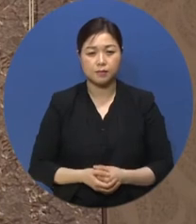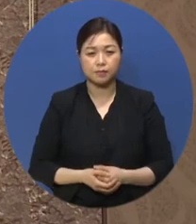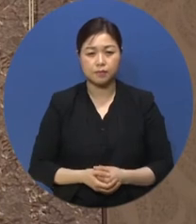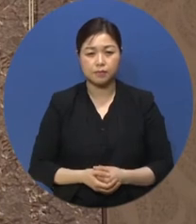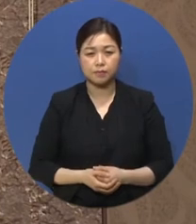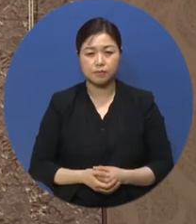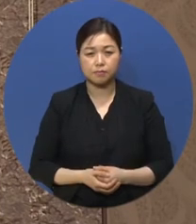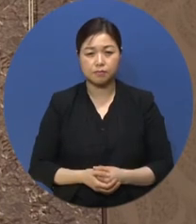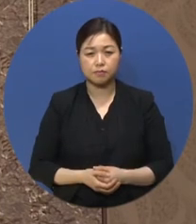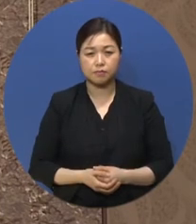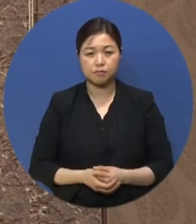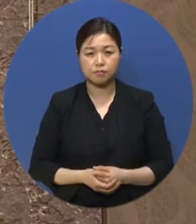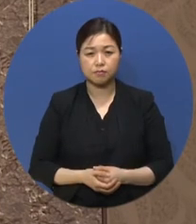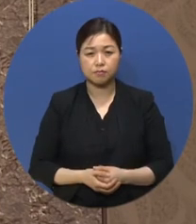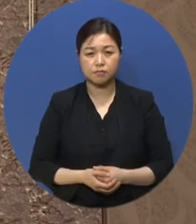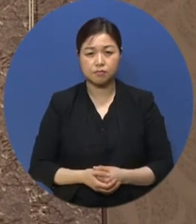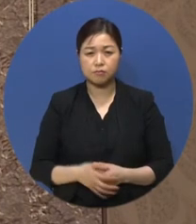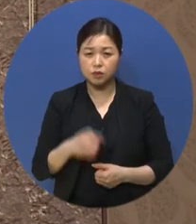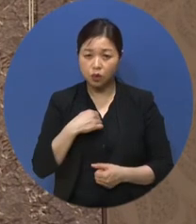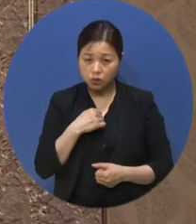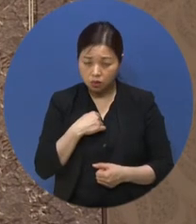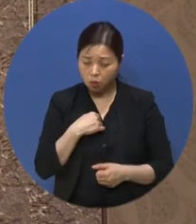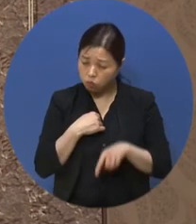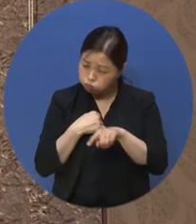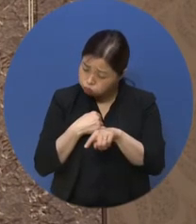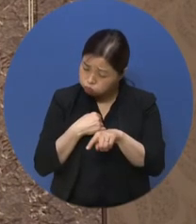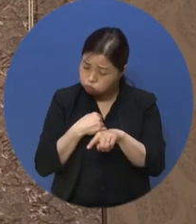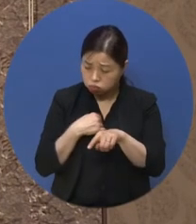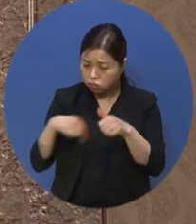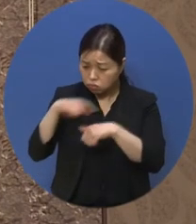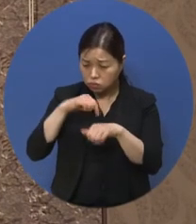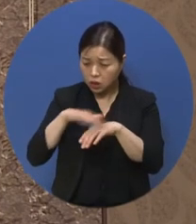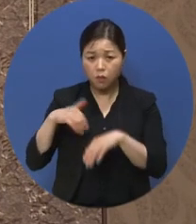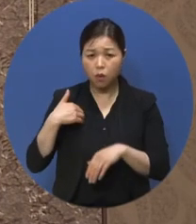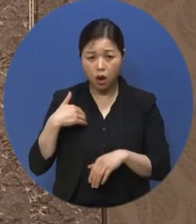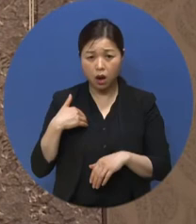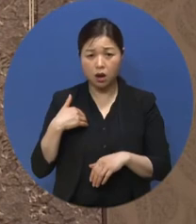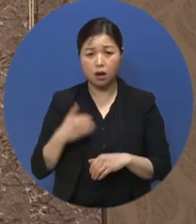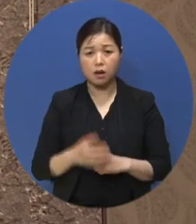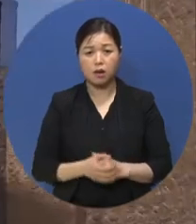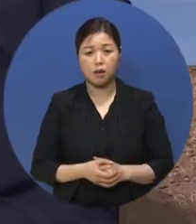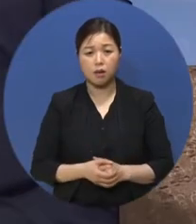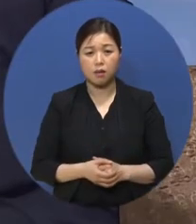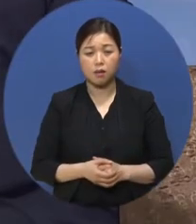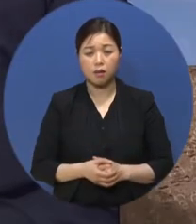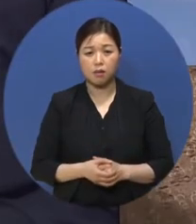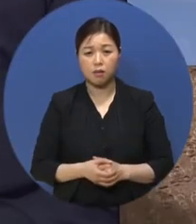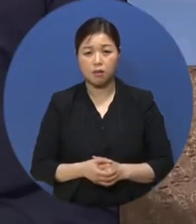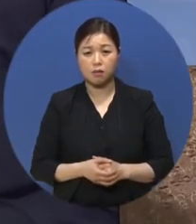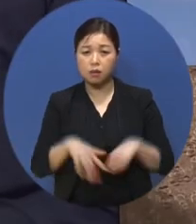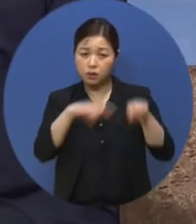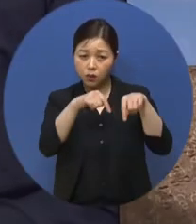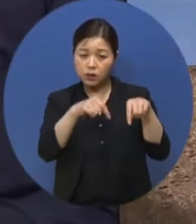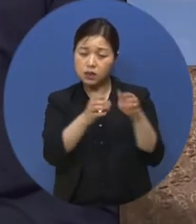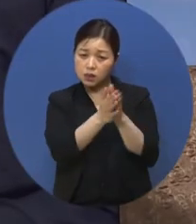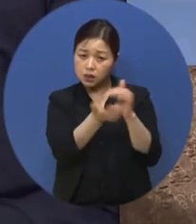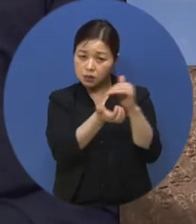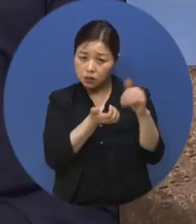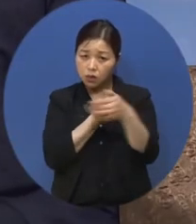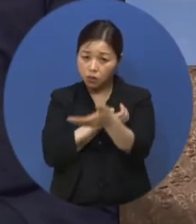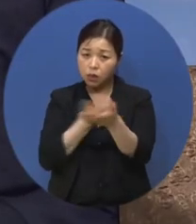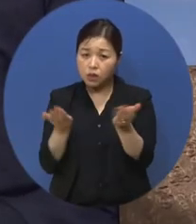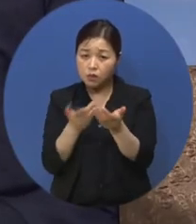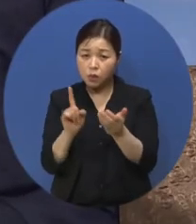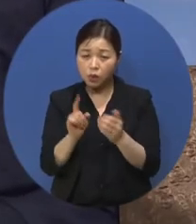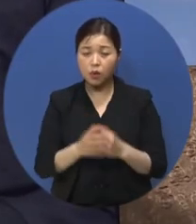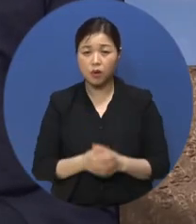저는 솔직히 그때는 그런 걸 몰랐어요. 그런 걸 몰랐는데. 그러면 이 정치에 입문하시기 전에는 어떤